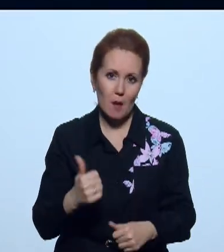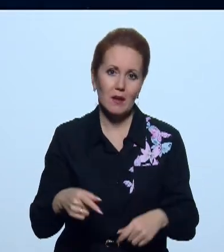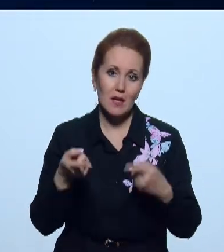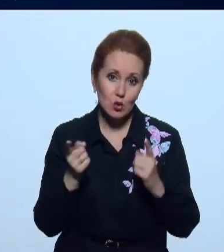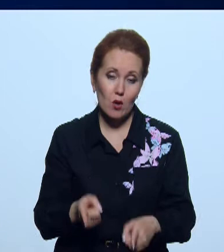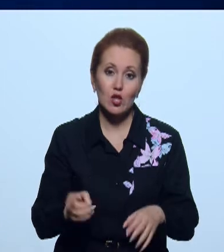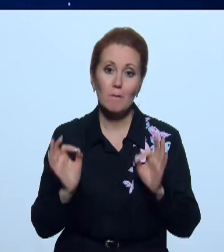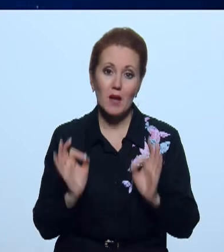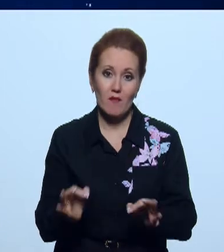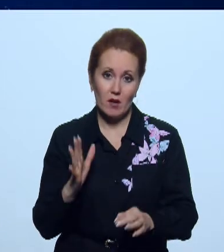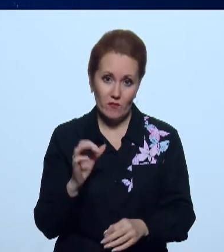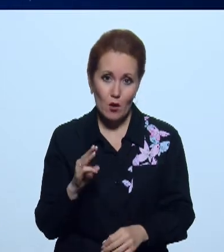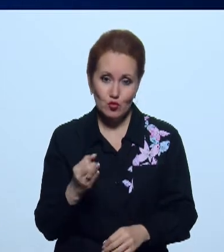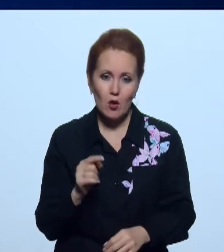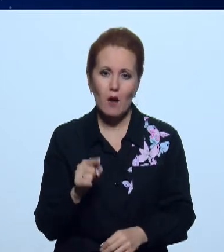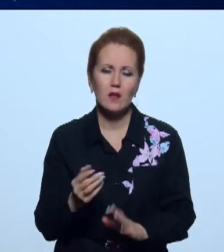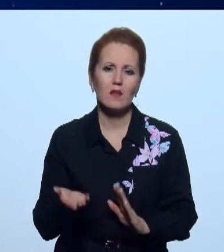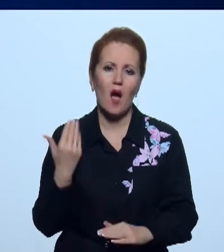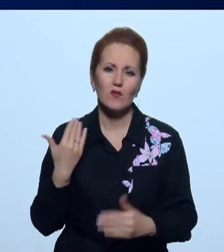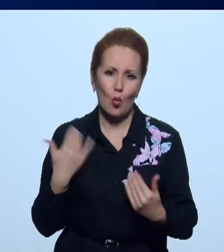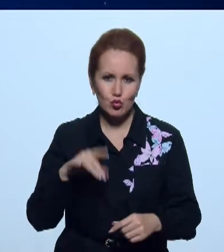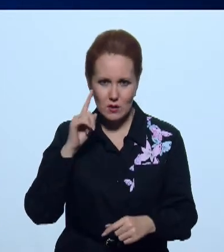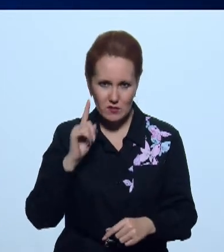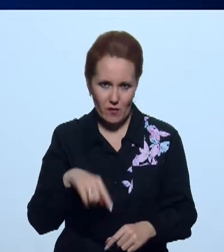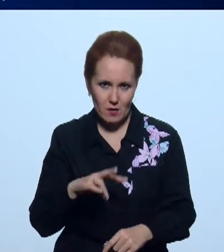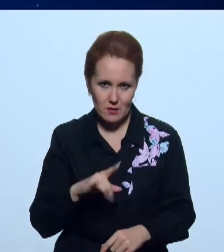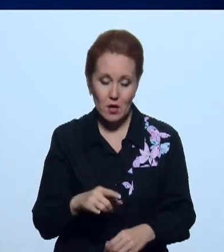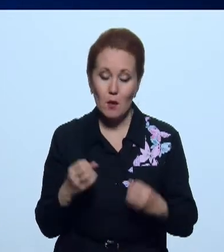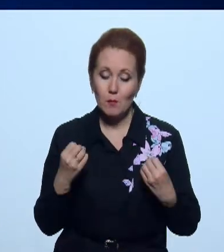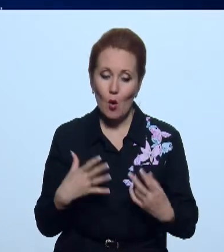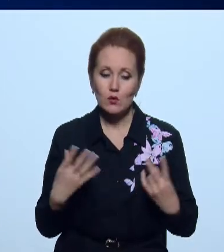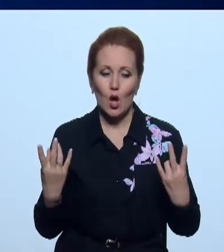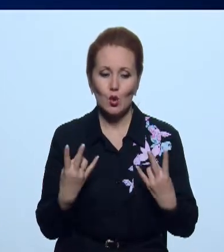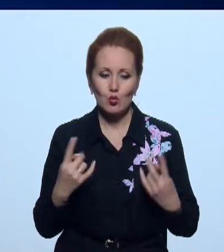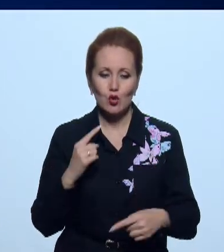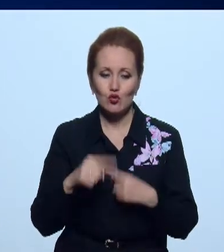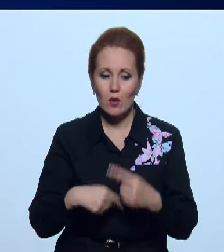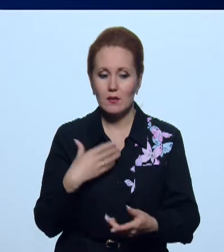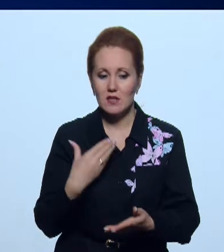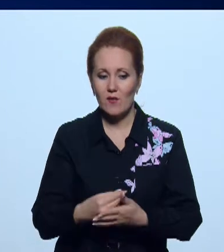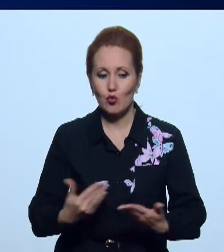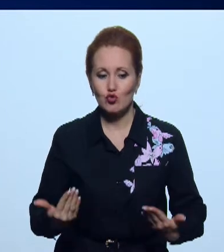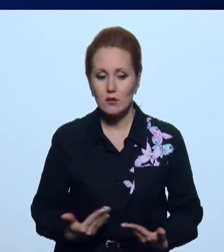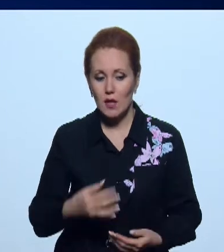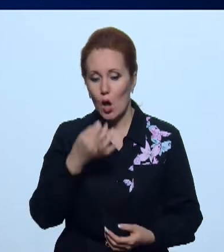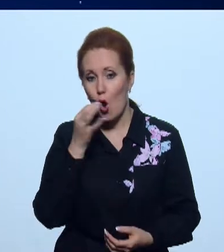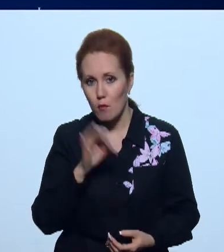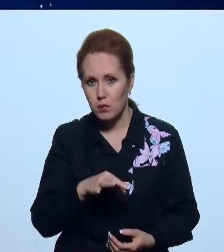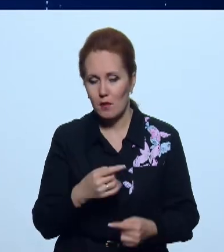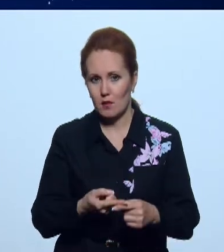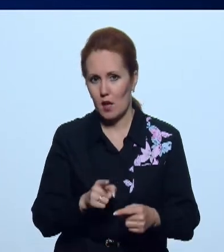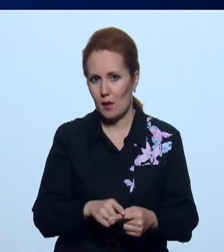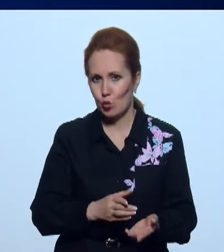настоящие правильные вещи, они давно уже известны. Просто нужно через свой жизненный опыт к этому прийти.